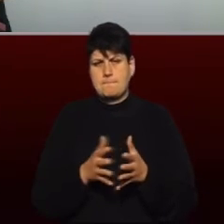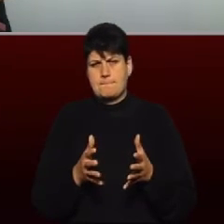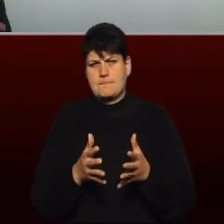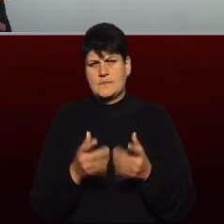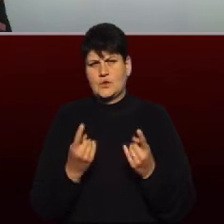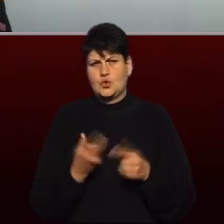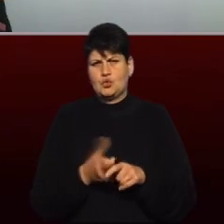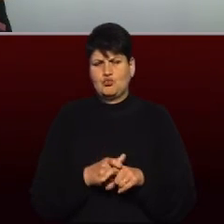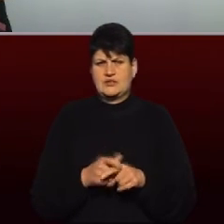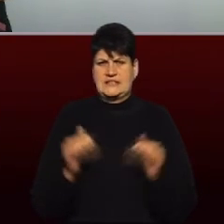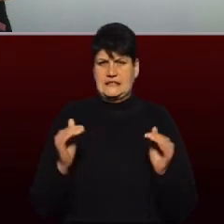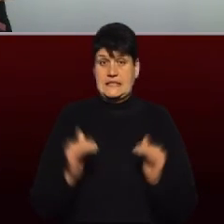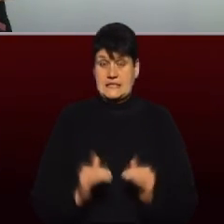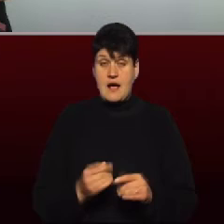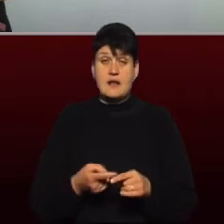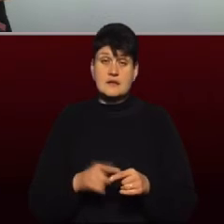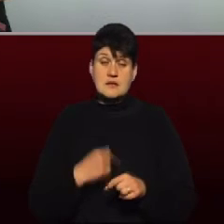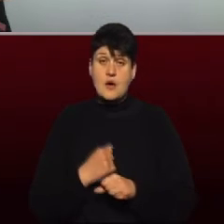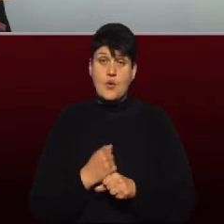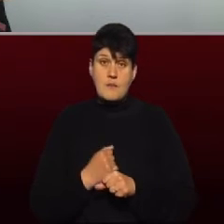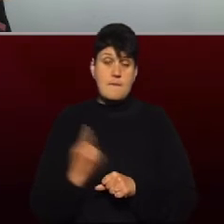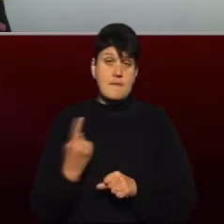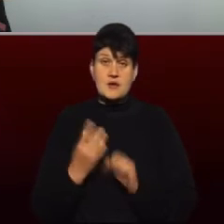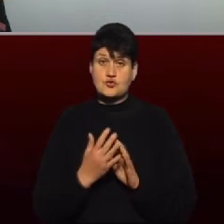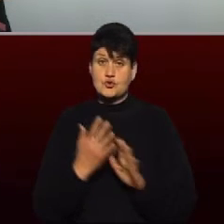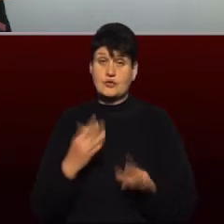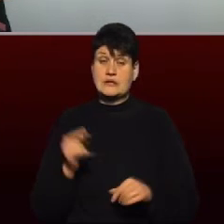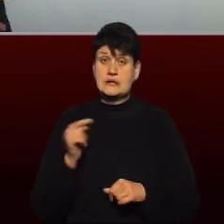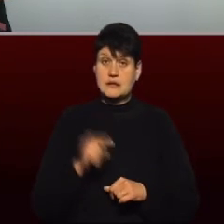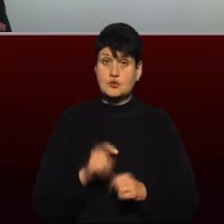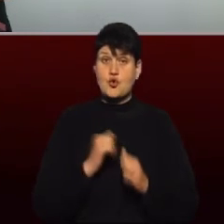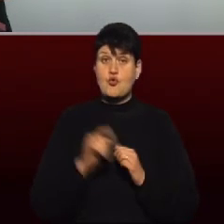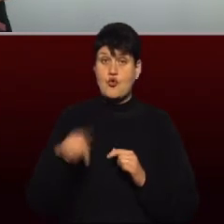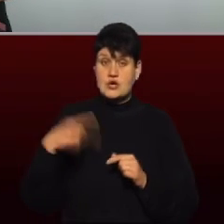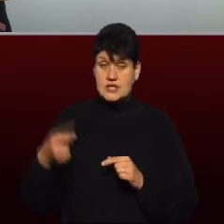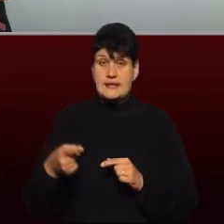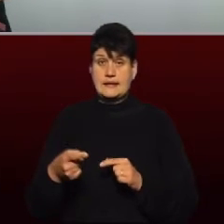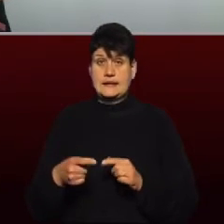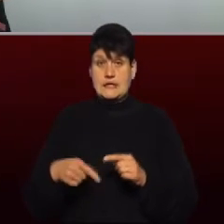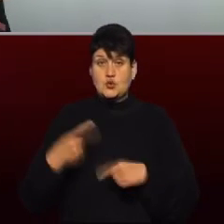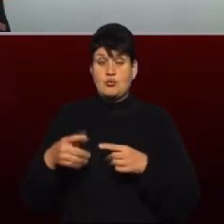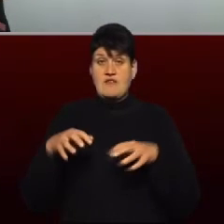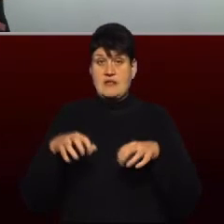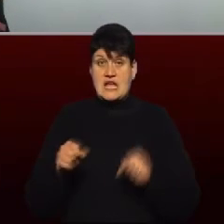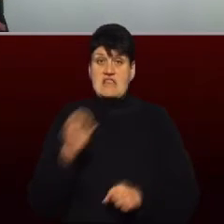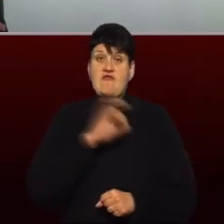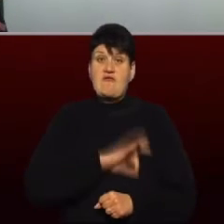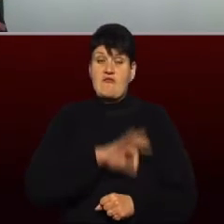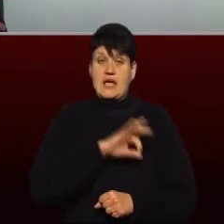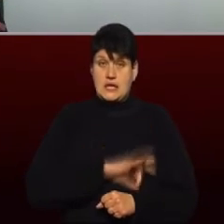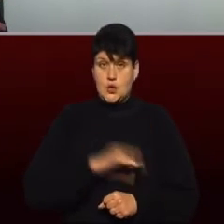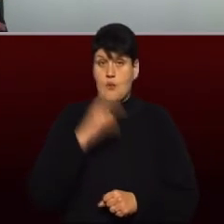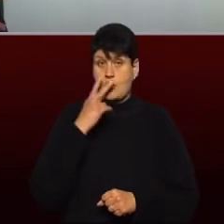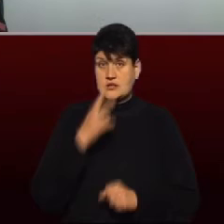це спричинюється першочергово, що кожній наступній владі вигідно показати, що попередня влада